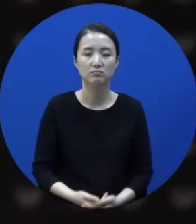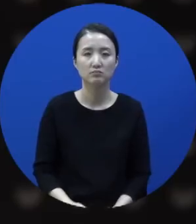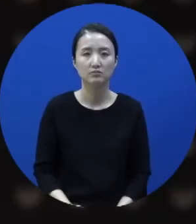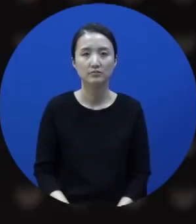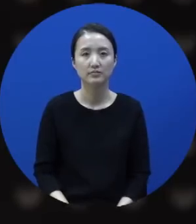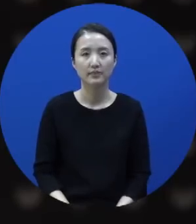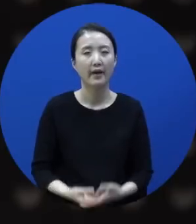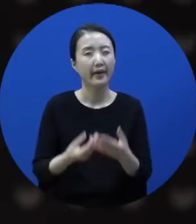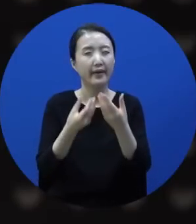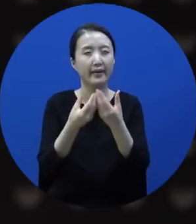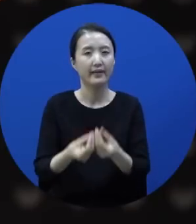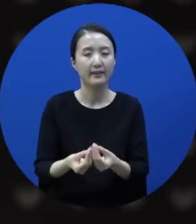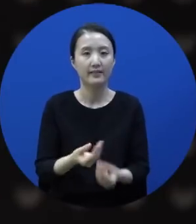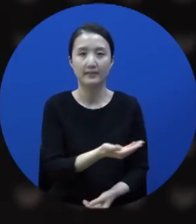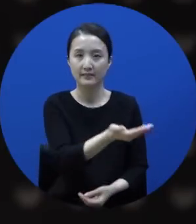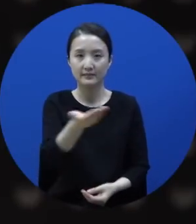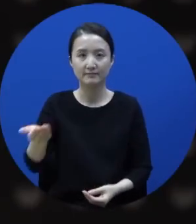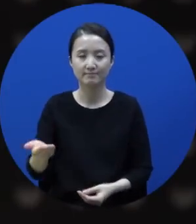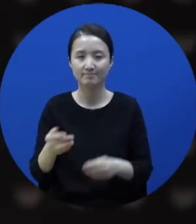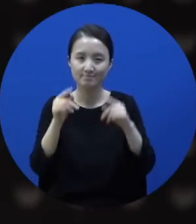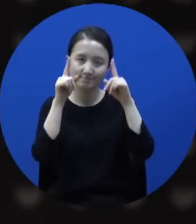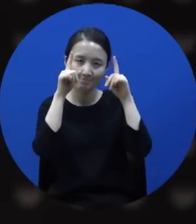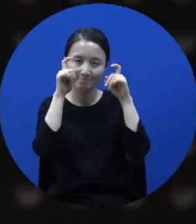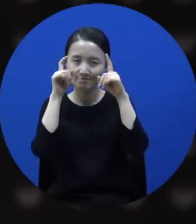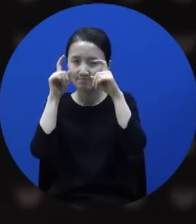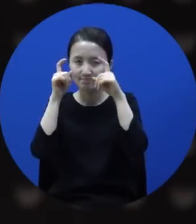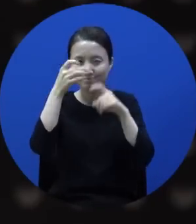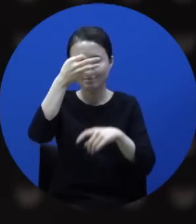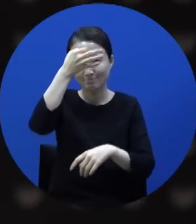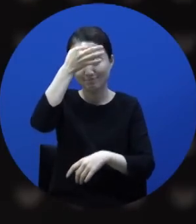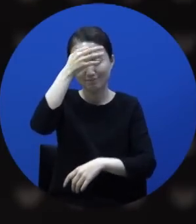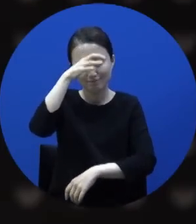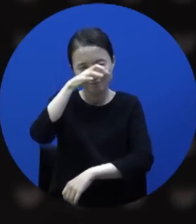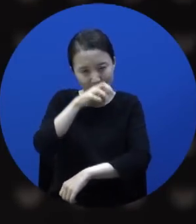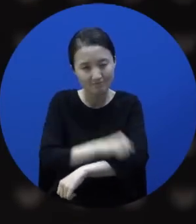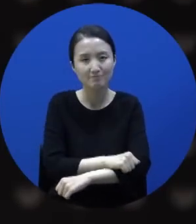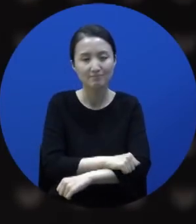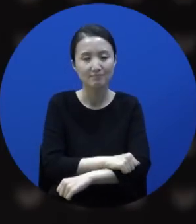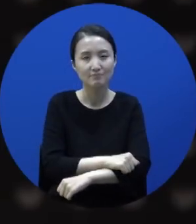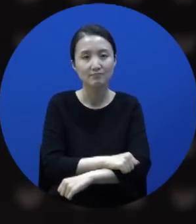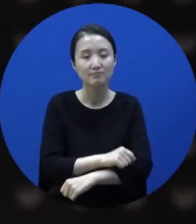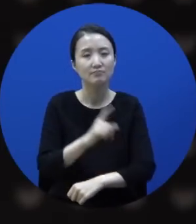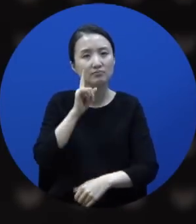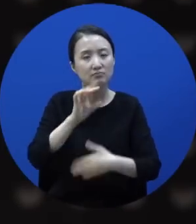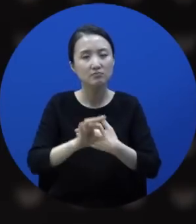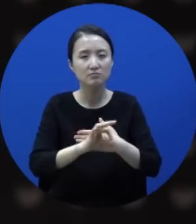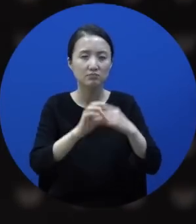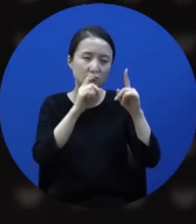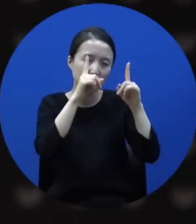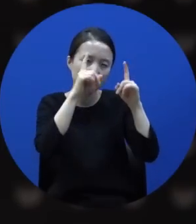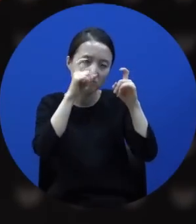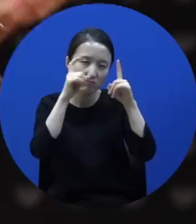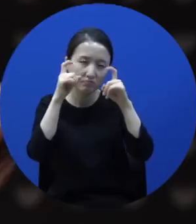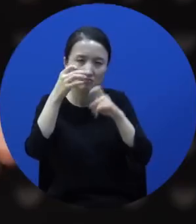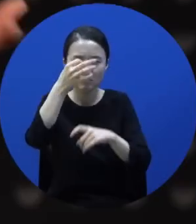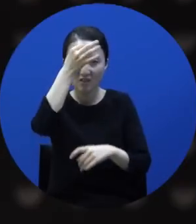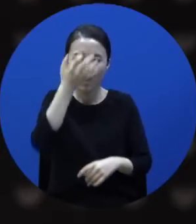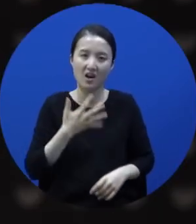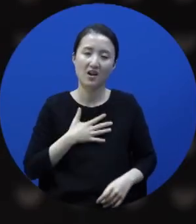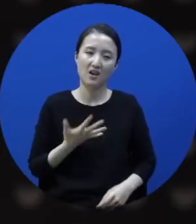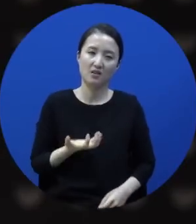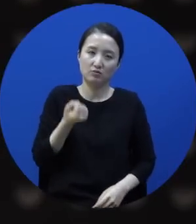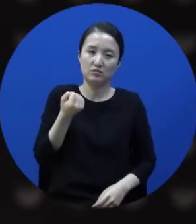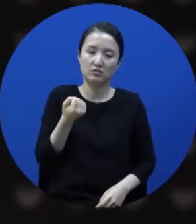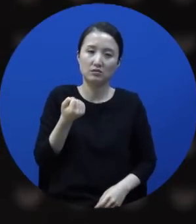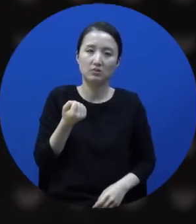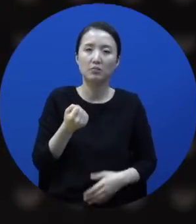예를 들어 여러분들이 사진을 기가 막히게 잘 찍어요. 그런 사람이 있다면 그 사람이 그 사진을 잘 찍는 남과